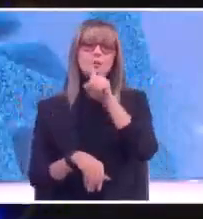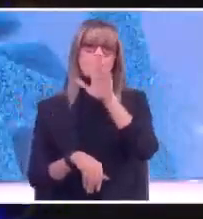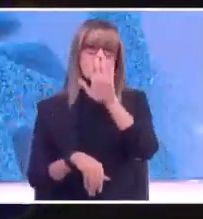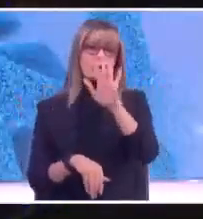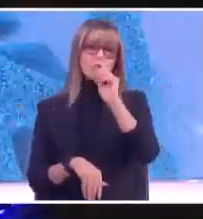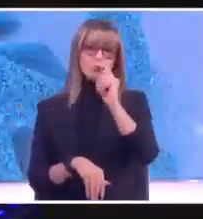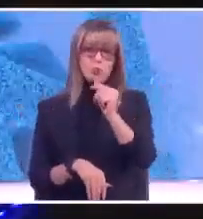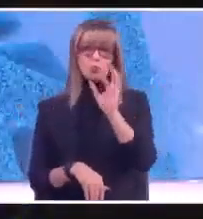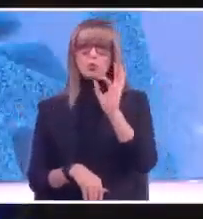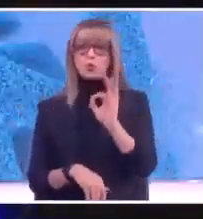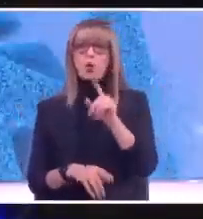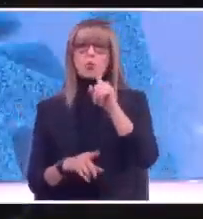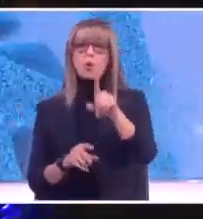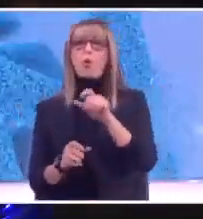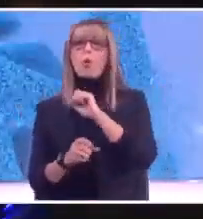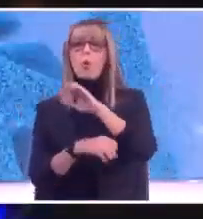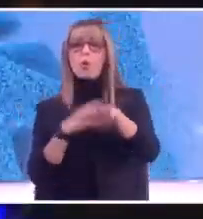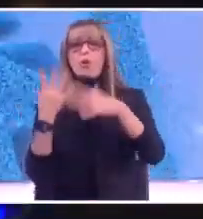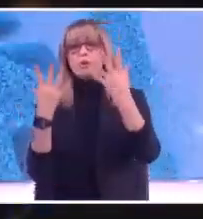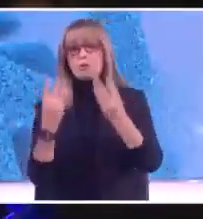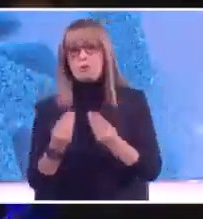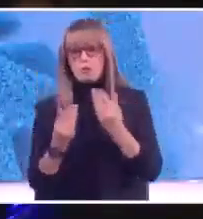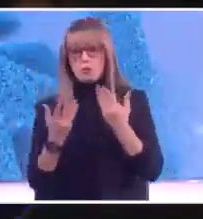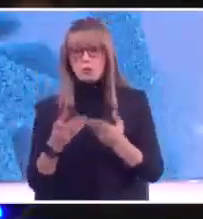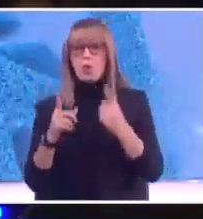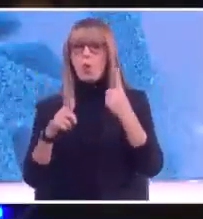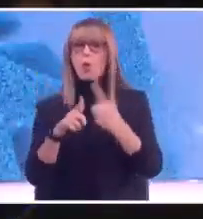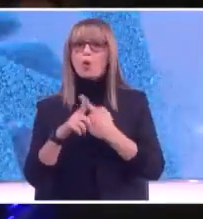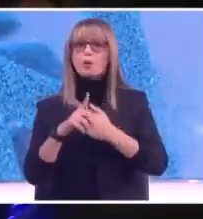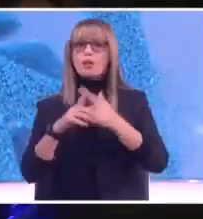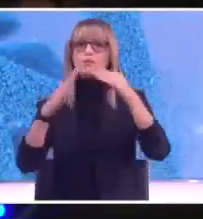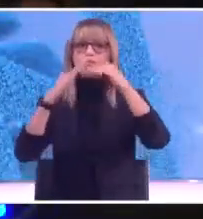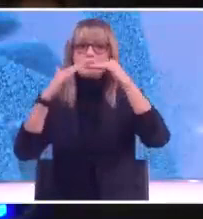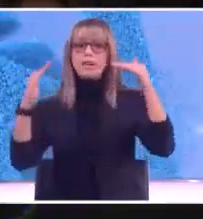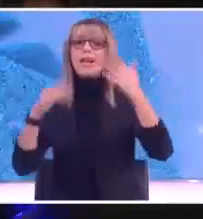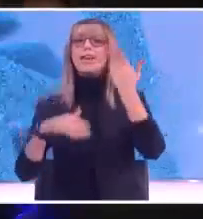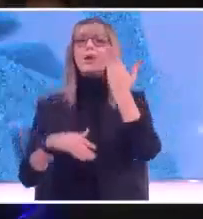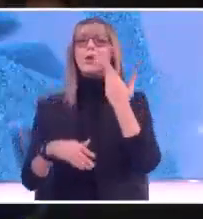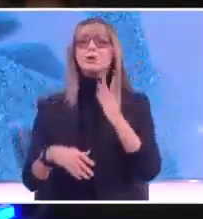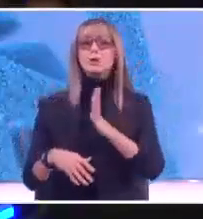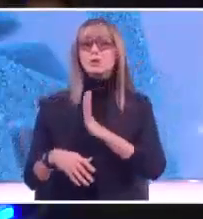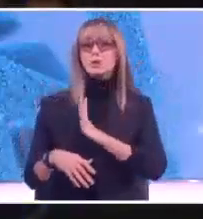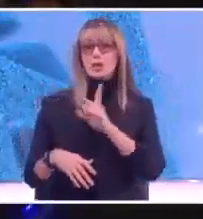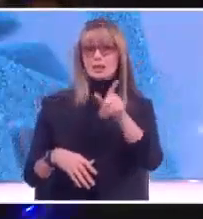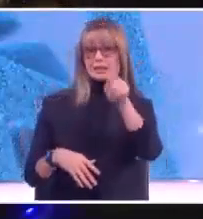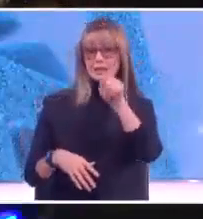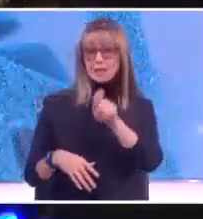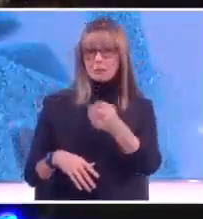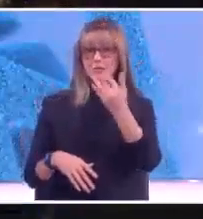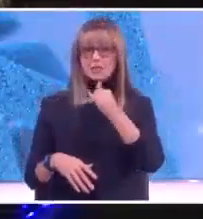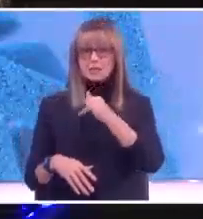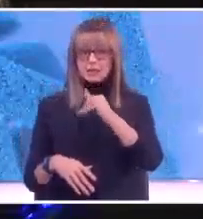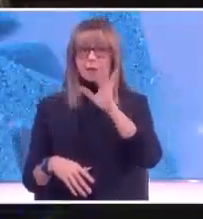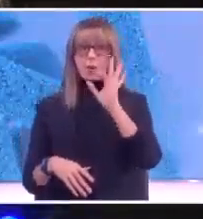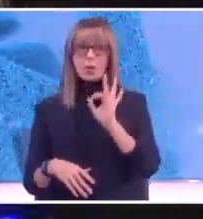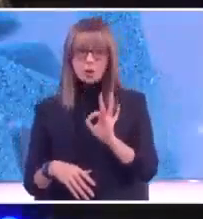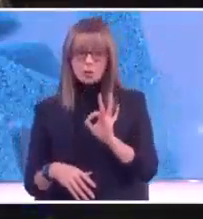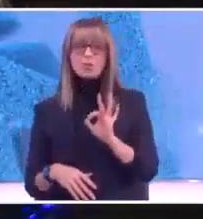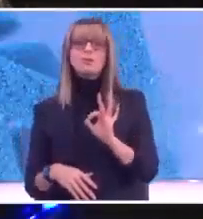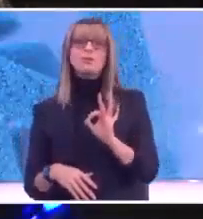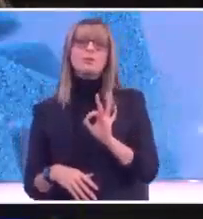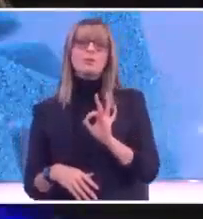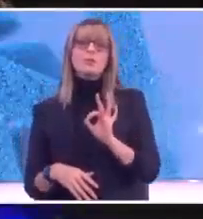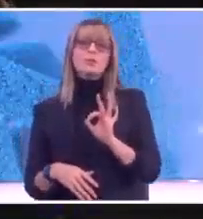da bu olayın yaşandığı otelde işte gala gösterimi yapılacaktı. Belgesel